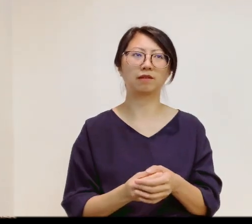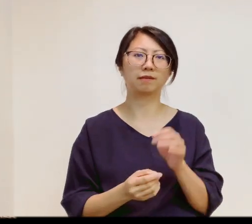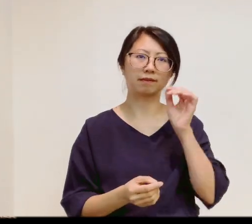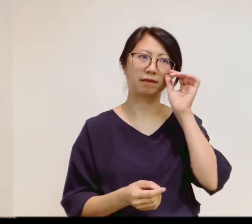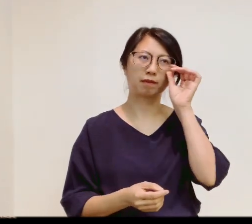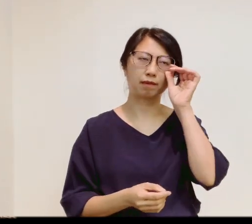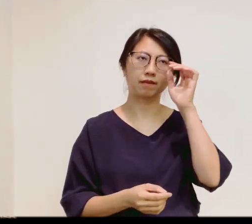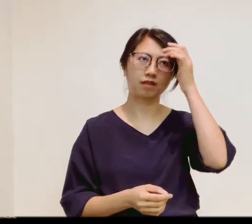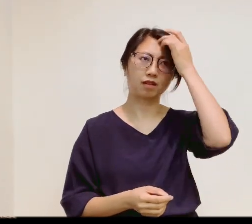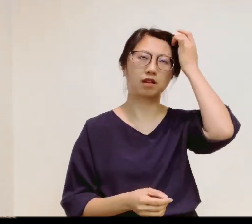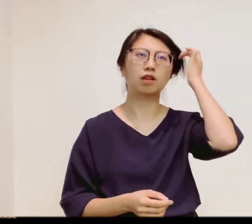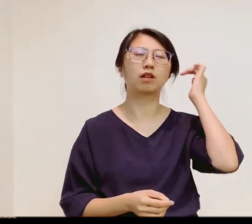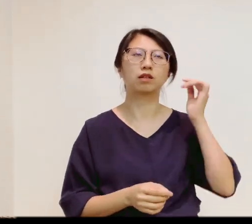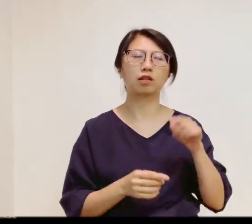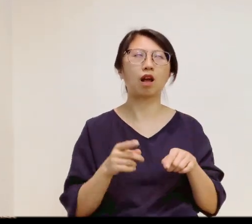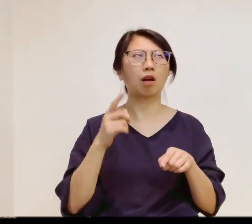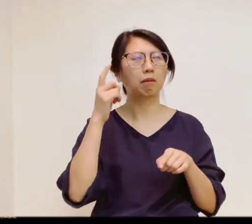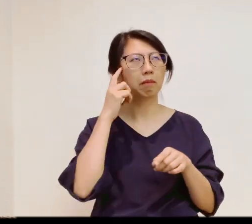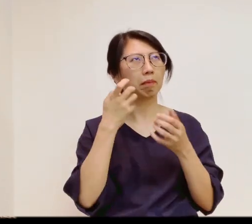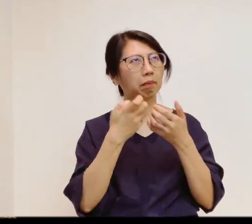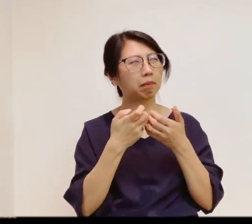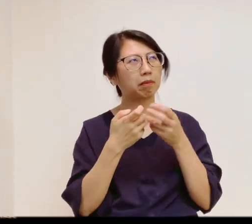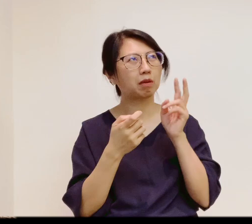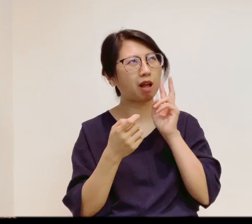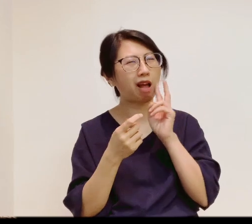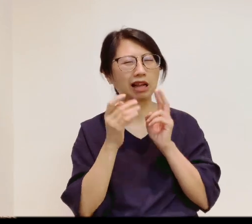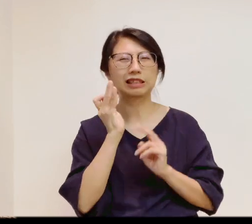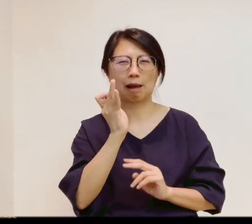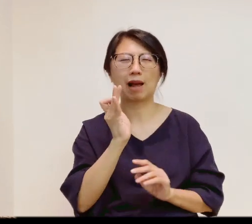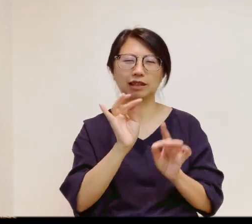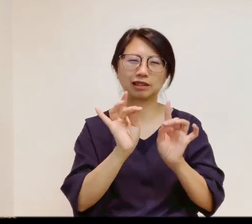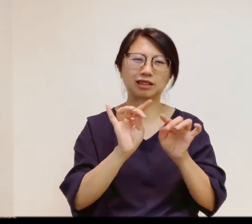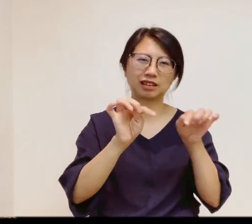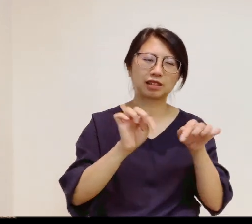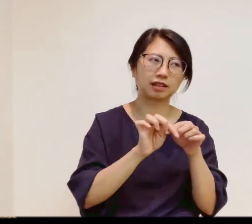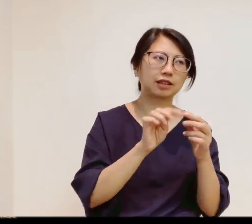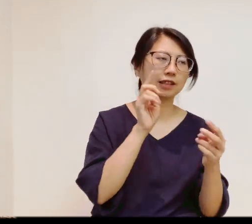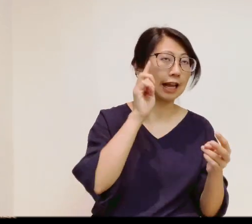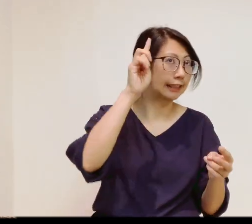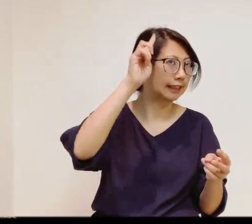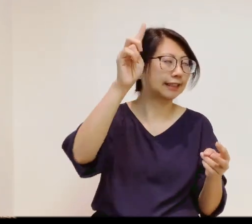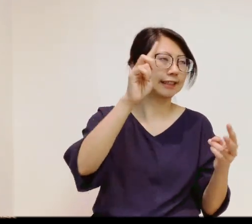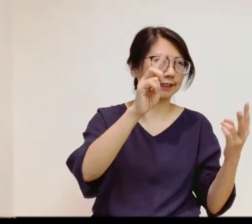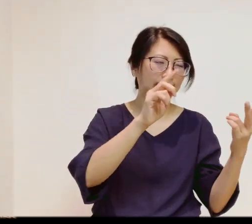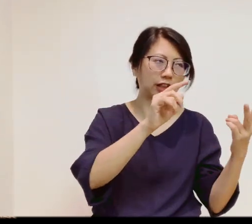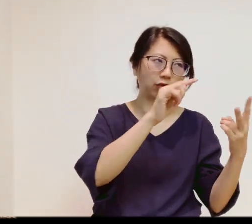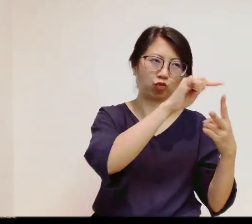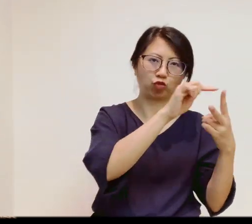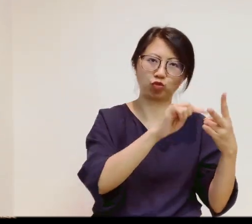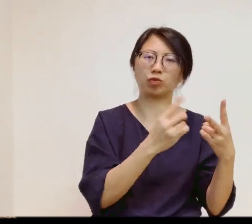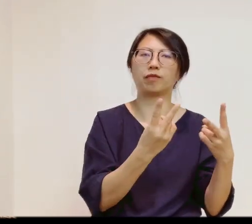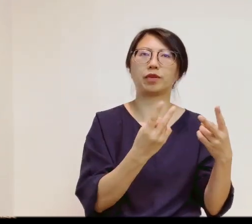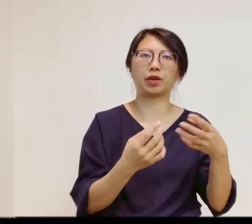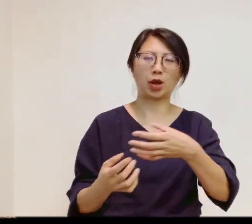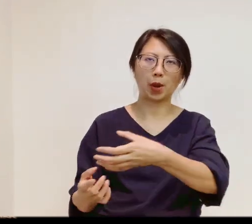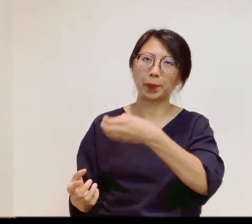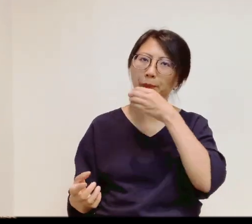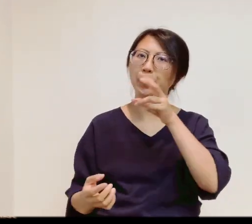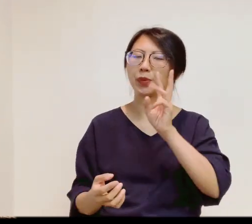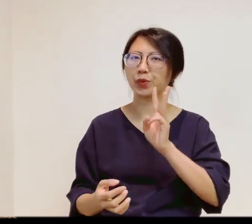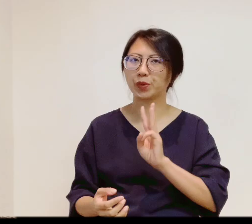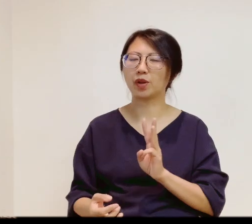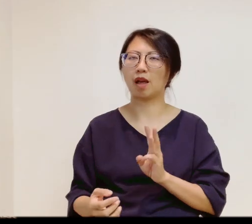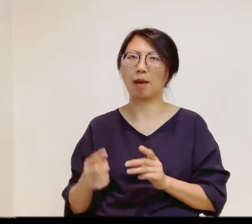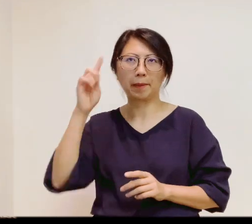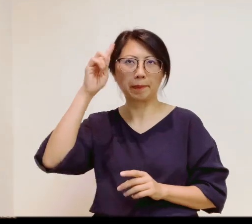度，咁咧就應該其實計算應該300份啦，因為每人有2份，係每人一日咧係可以攞2杯水啫，